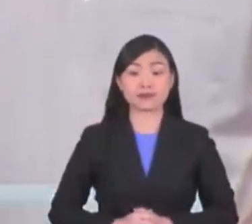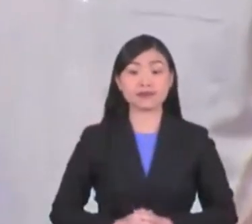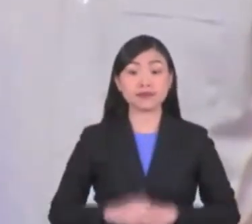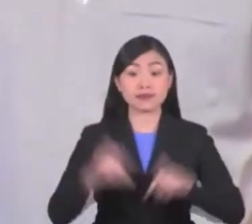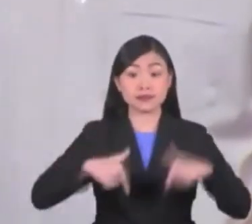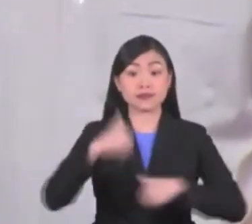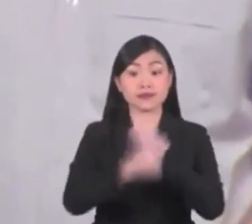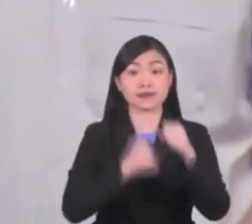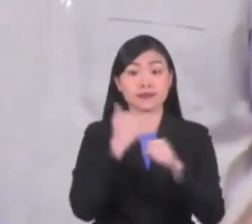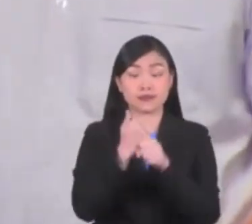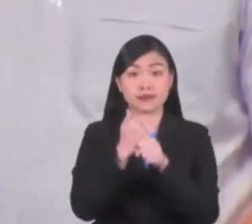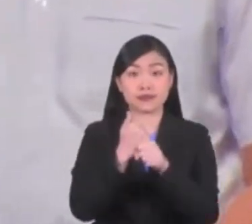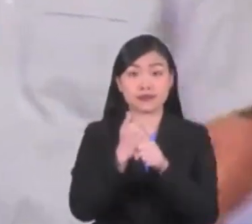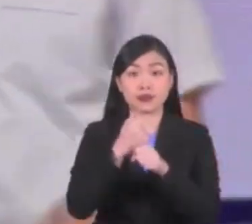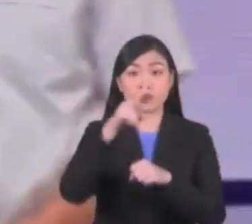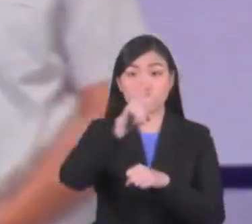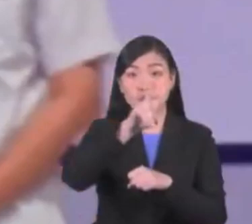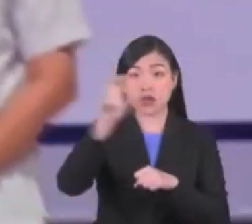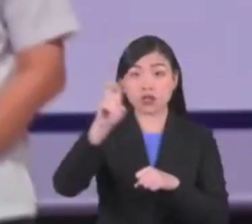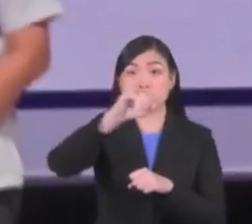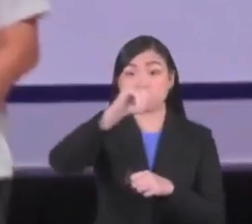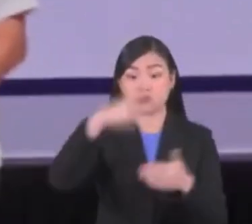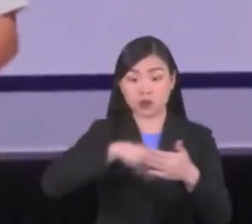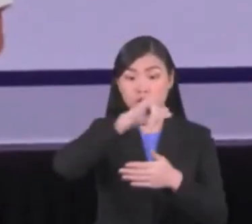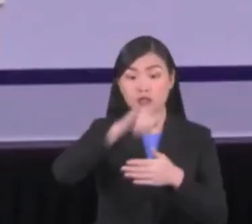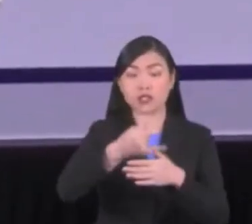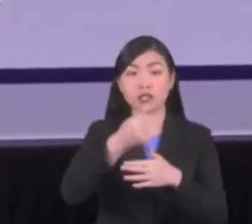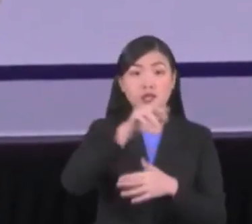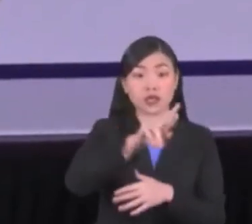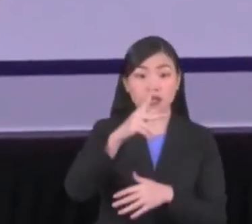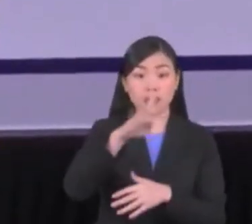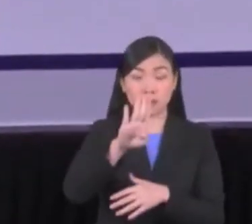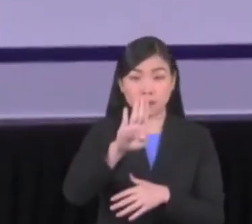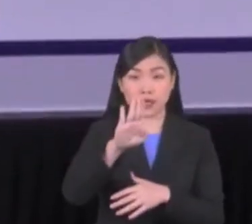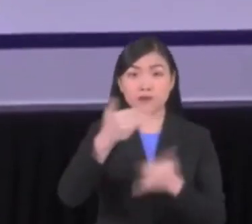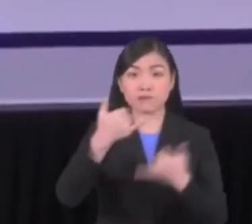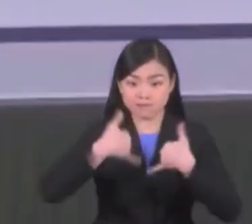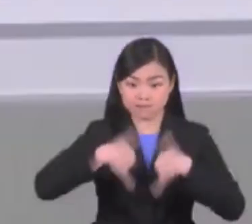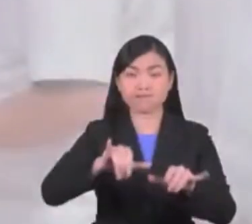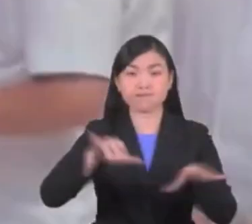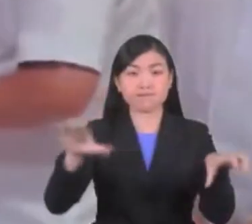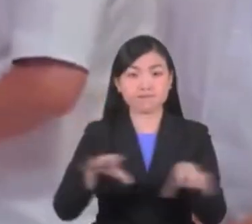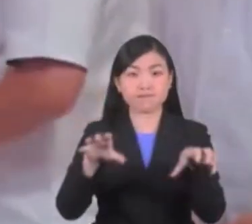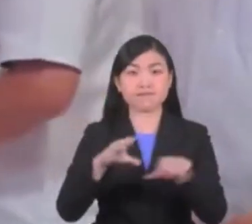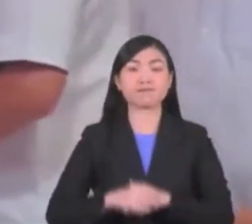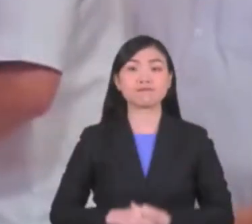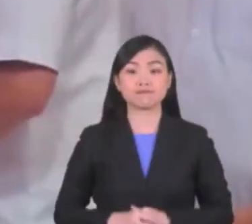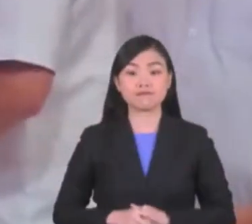Tahun ini, 200 projek RKB telah dan sedang dilaksanakan.